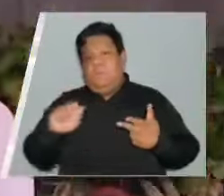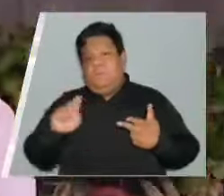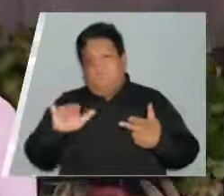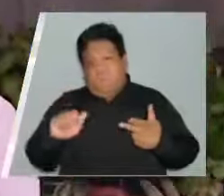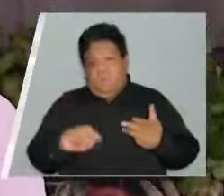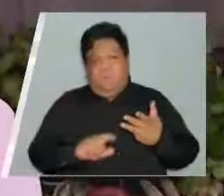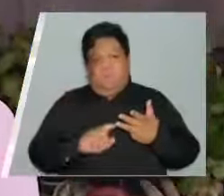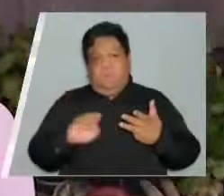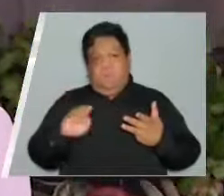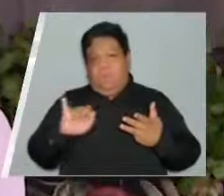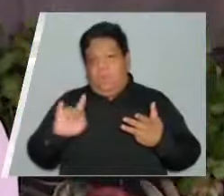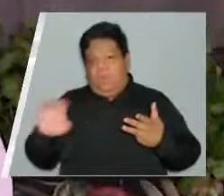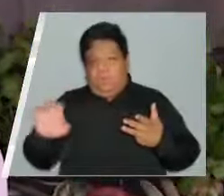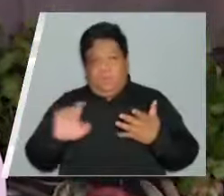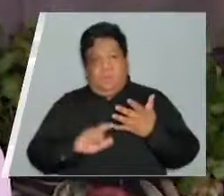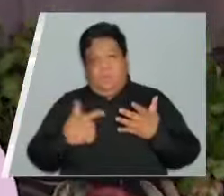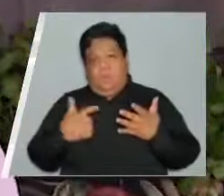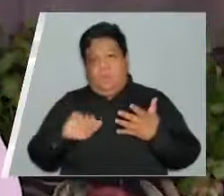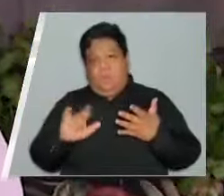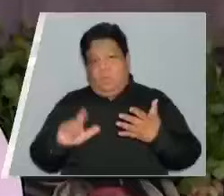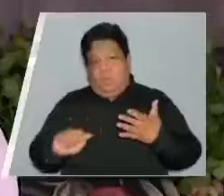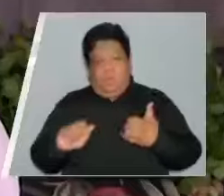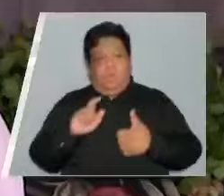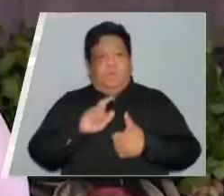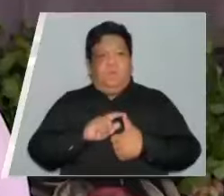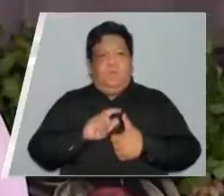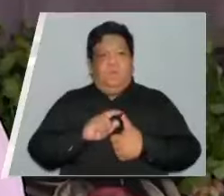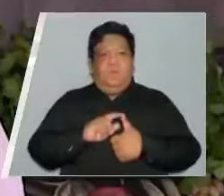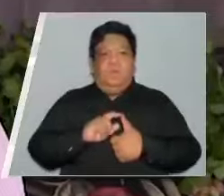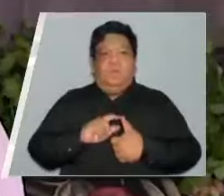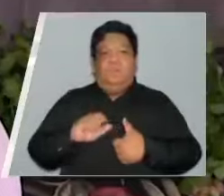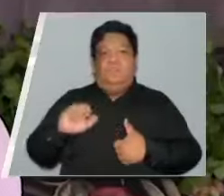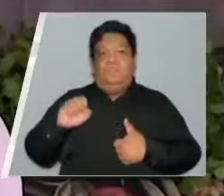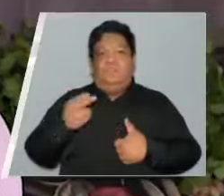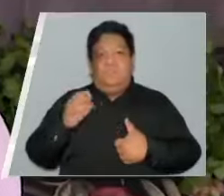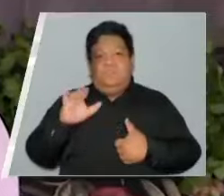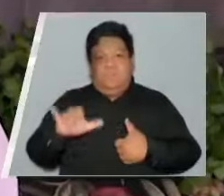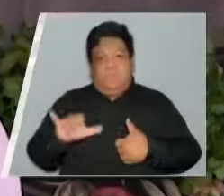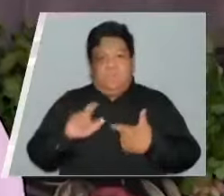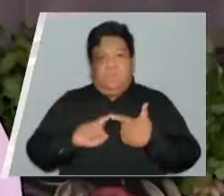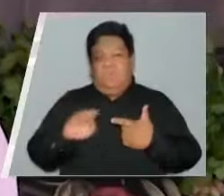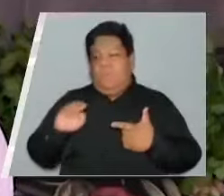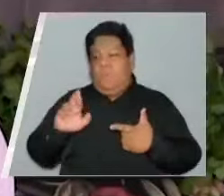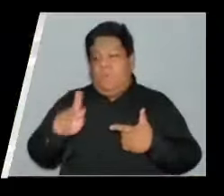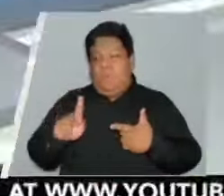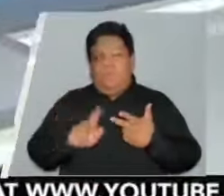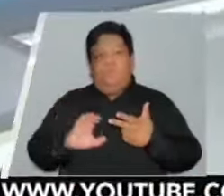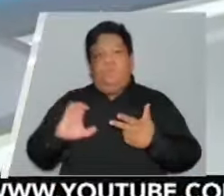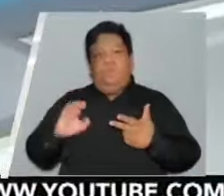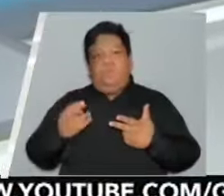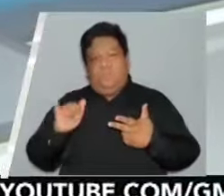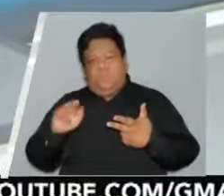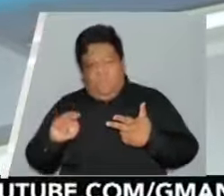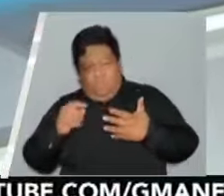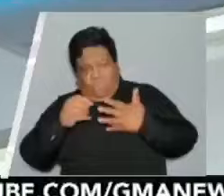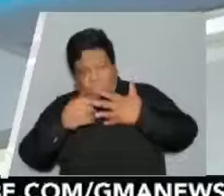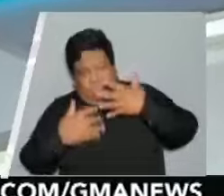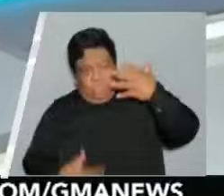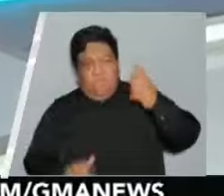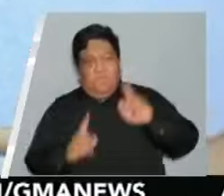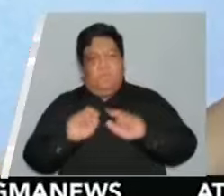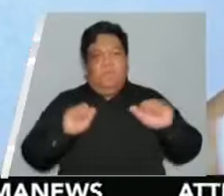Glyza Di Castro, Chanti ng Lapilus, Mark Bautista, Christian Bautista at marami pang iba. And speaking of